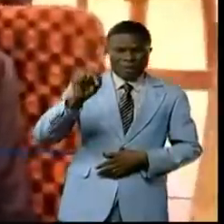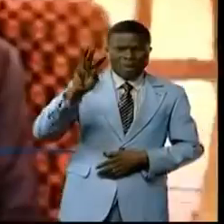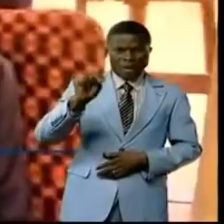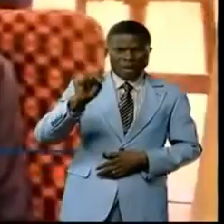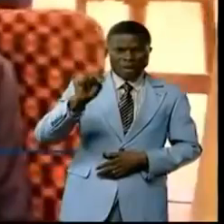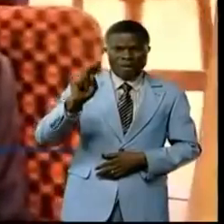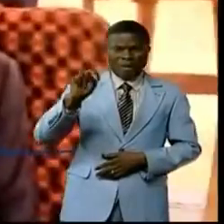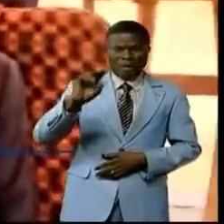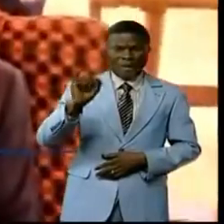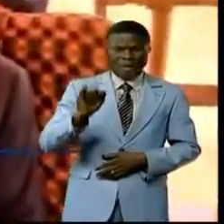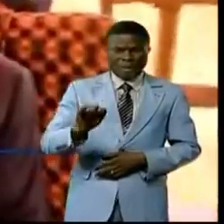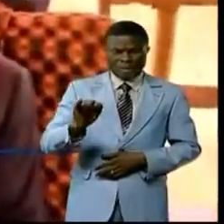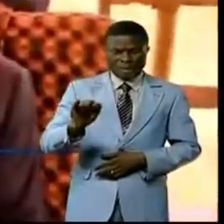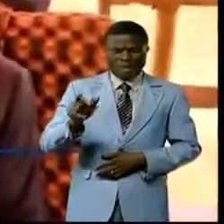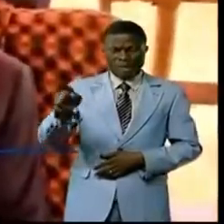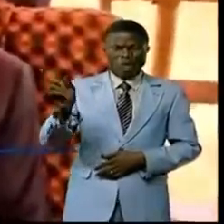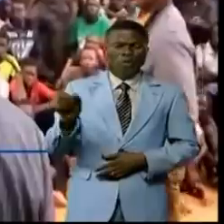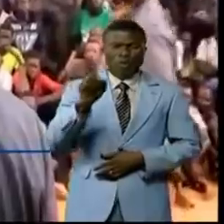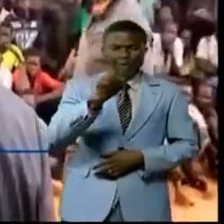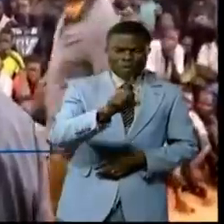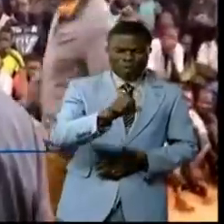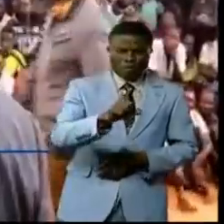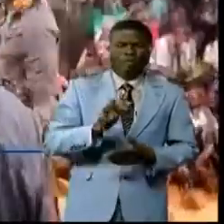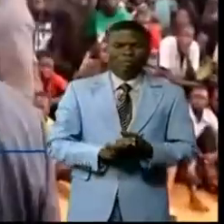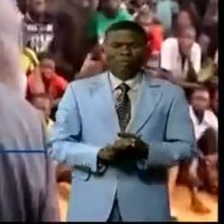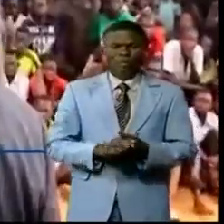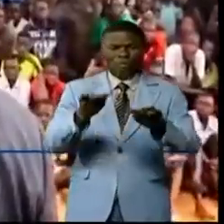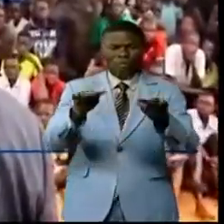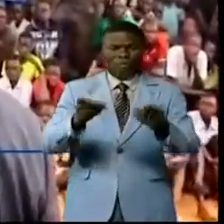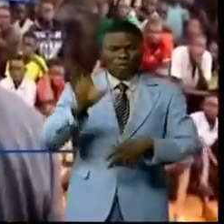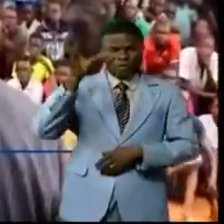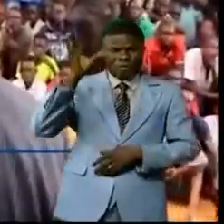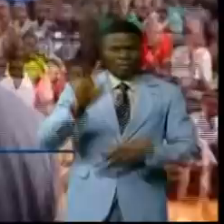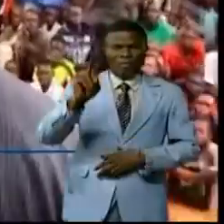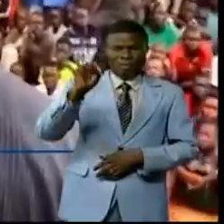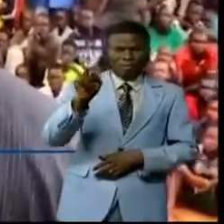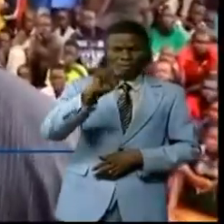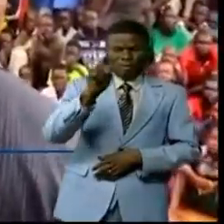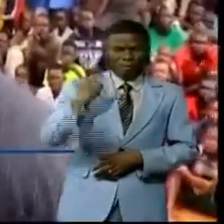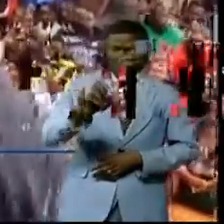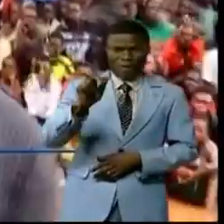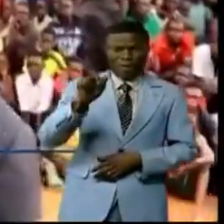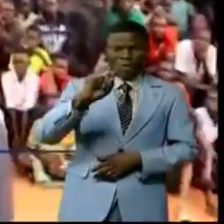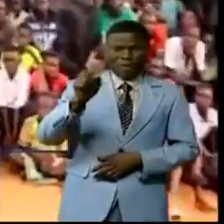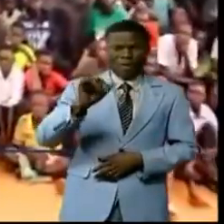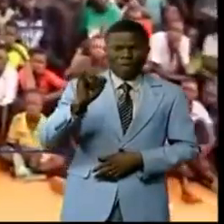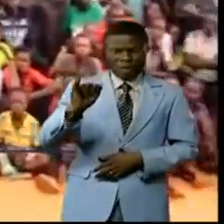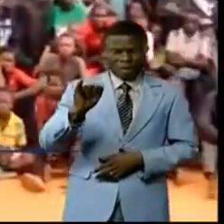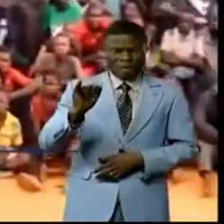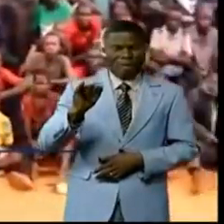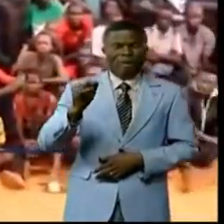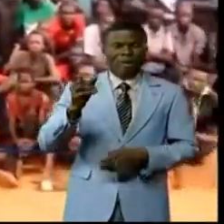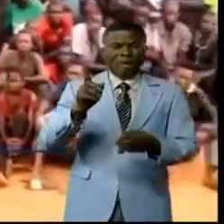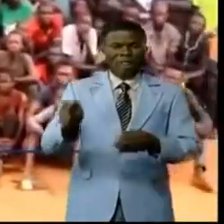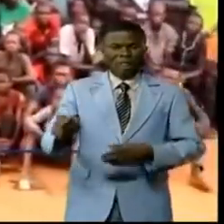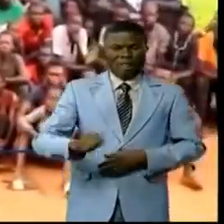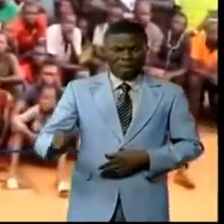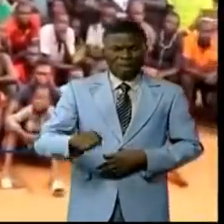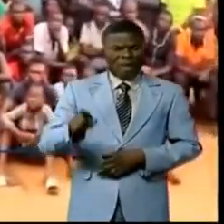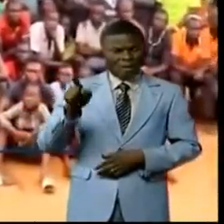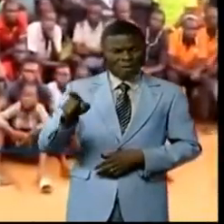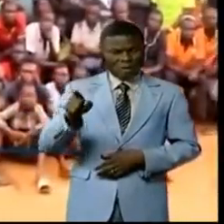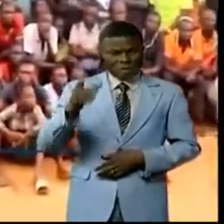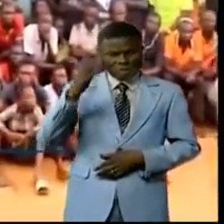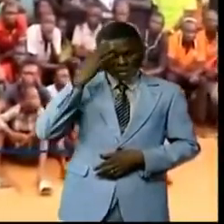mars 2022, Edouard Murumba Mudandambou s'est rendu dans la localité d'Enzaji, secteur de Bomba-Chankadi, dans le territoire de Nganajika, à